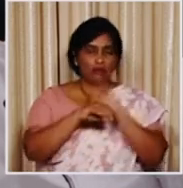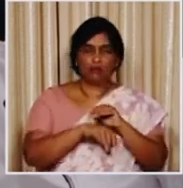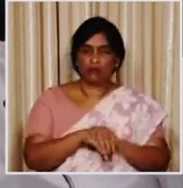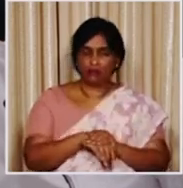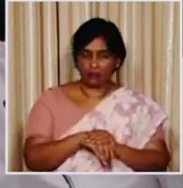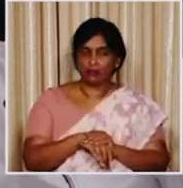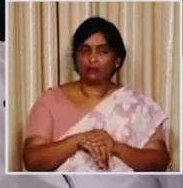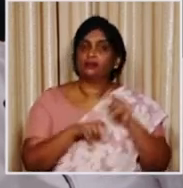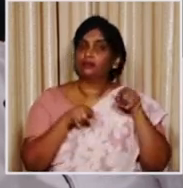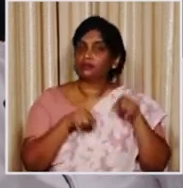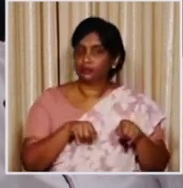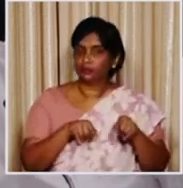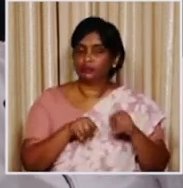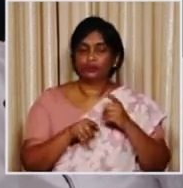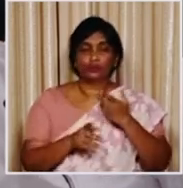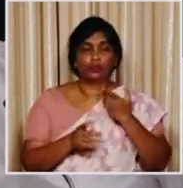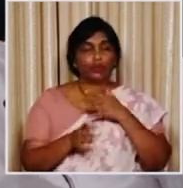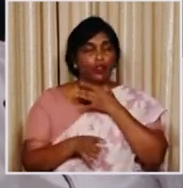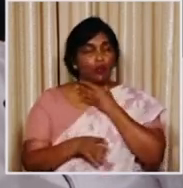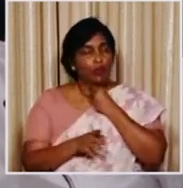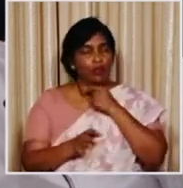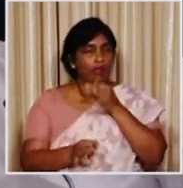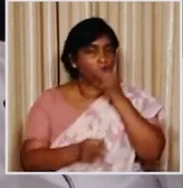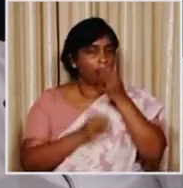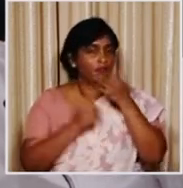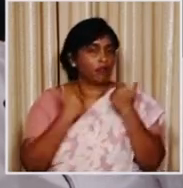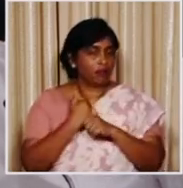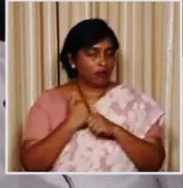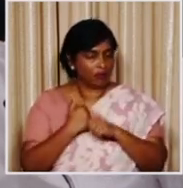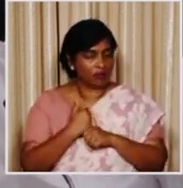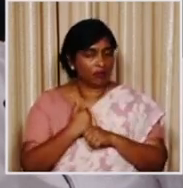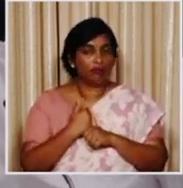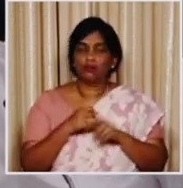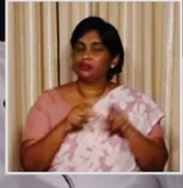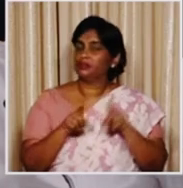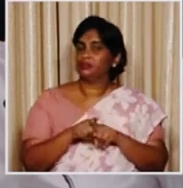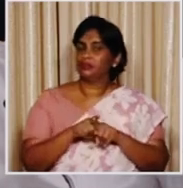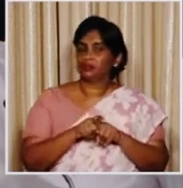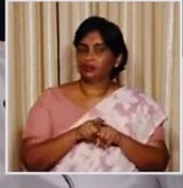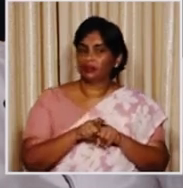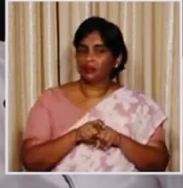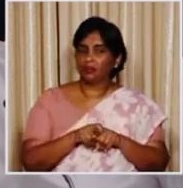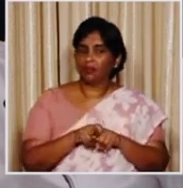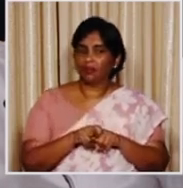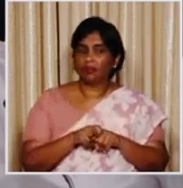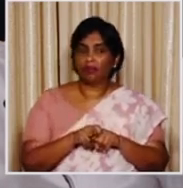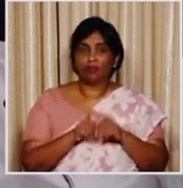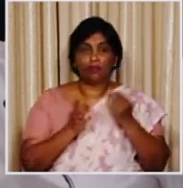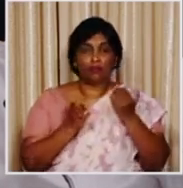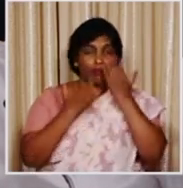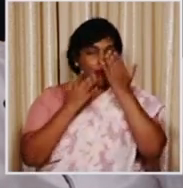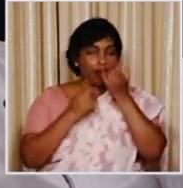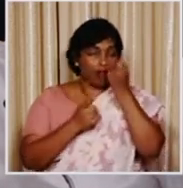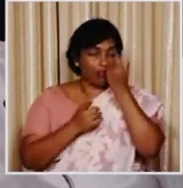තියෙනවා. දැන් සාක්ෂි ගොතමින්, ඒ වගේම සාක්ෂි